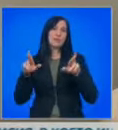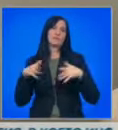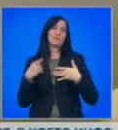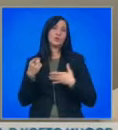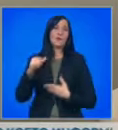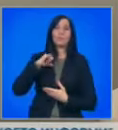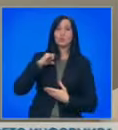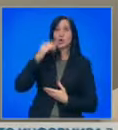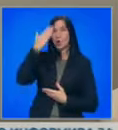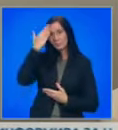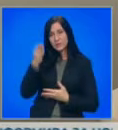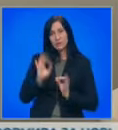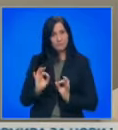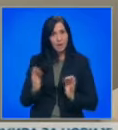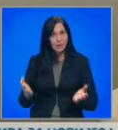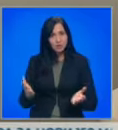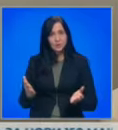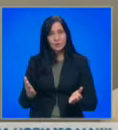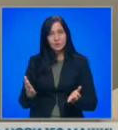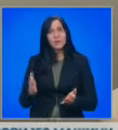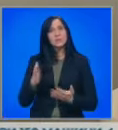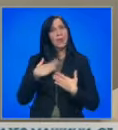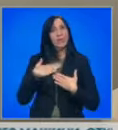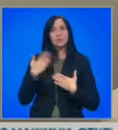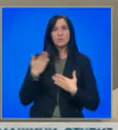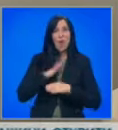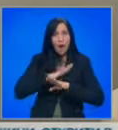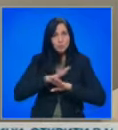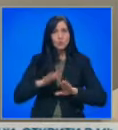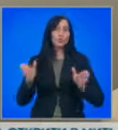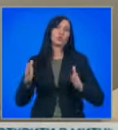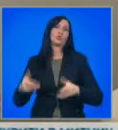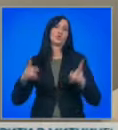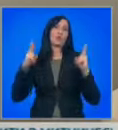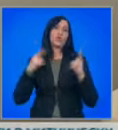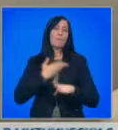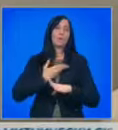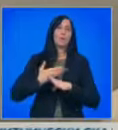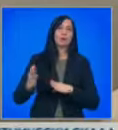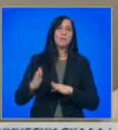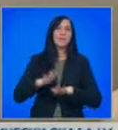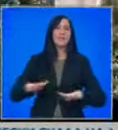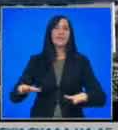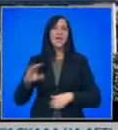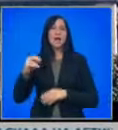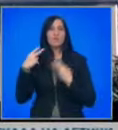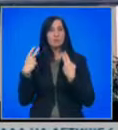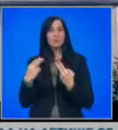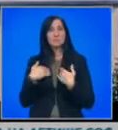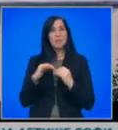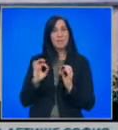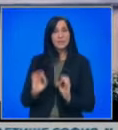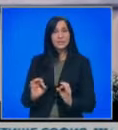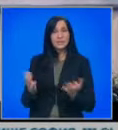искат това международно признание. Така че за нас беше абсолютно категорично решение. Продължаваме и в детска Евровизия. За мен